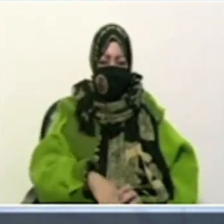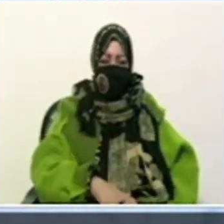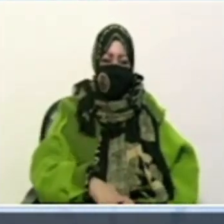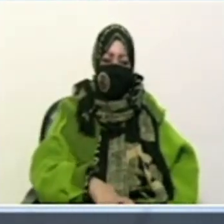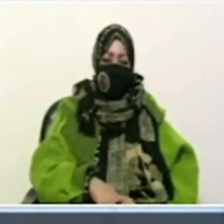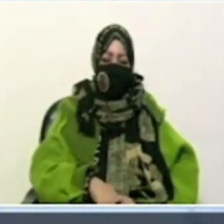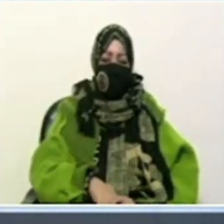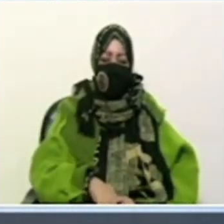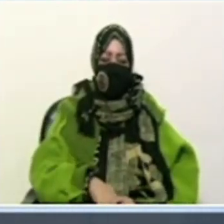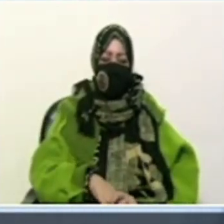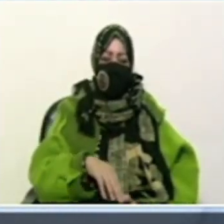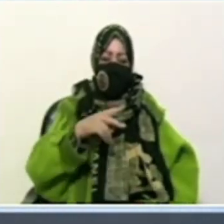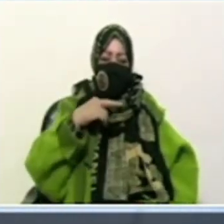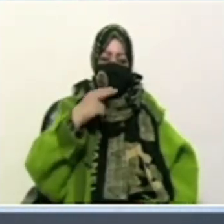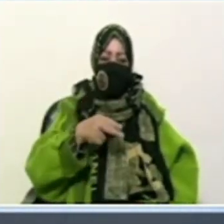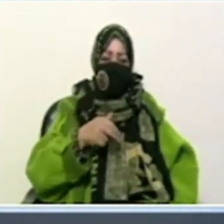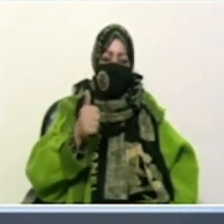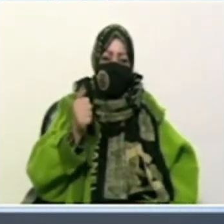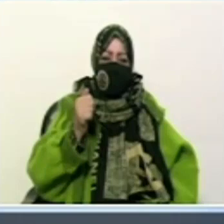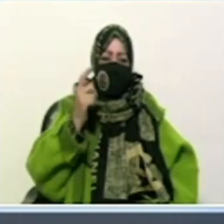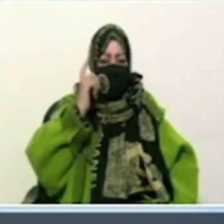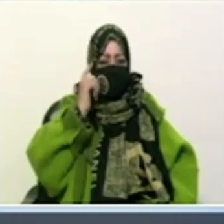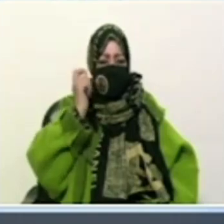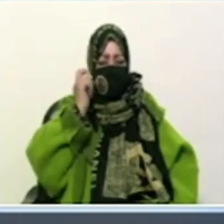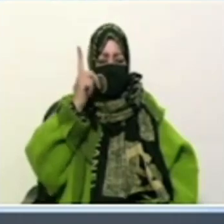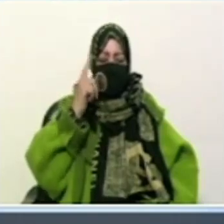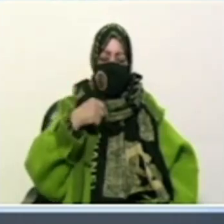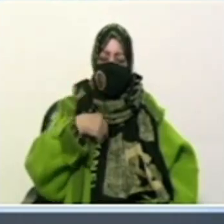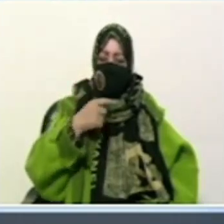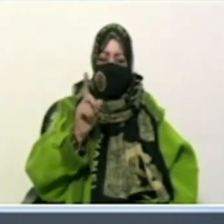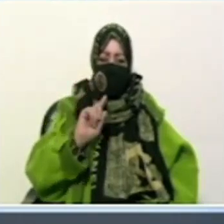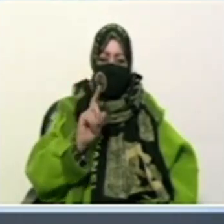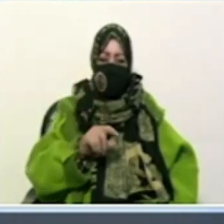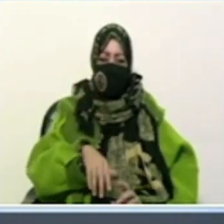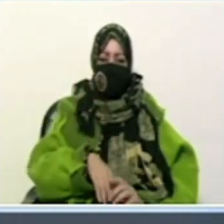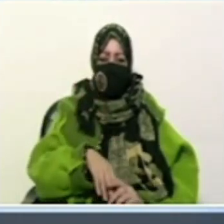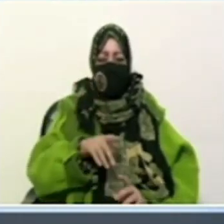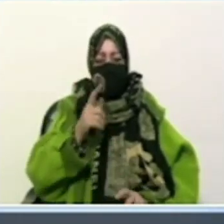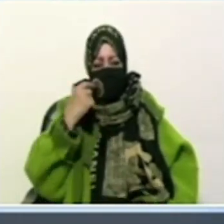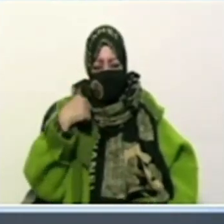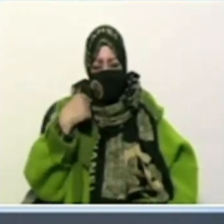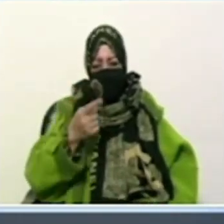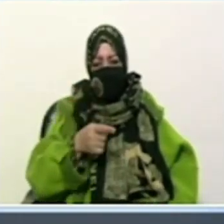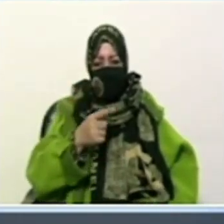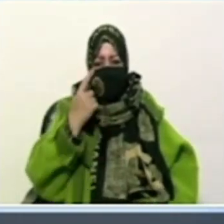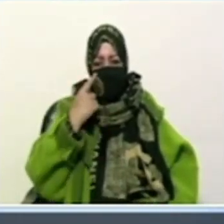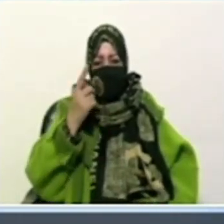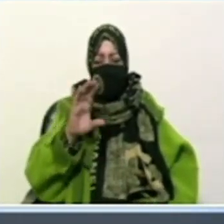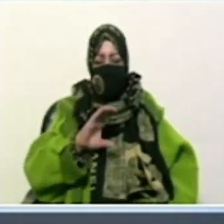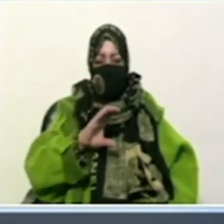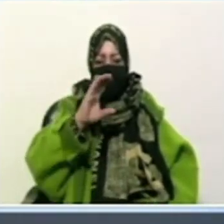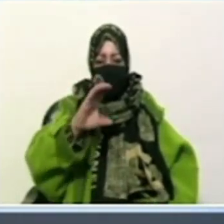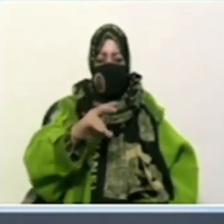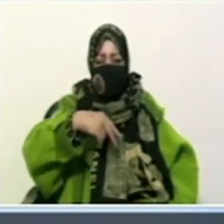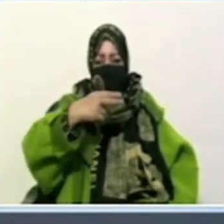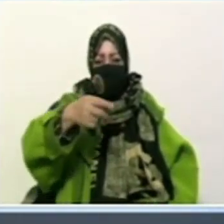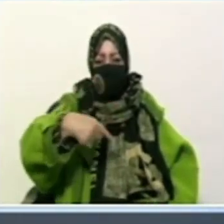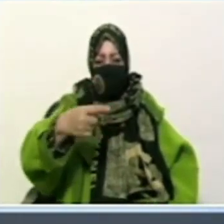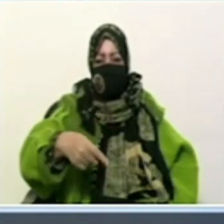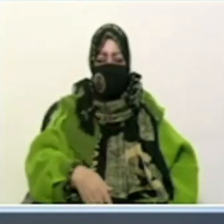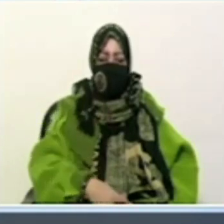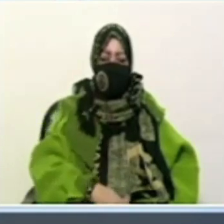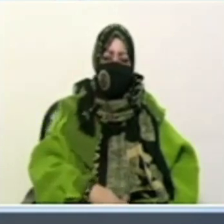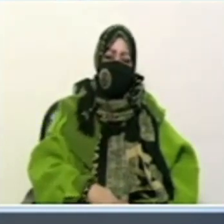الله حلقة أخرى. الأخت أم محمد من بني وليد أجبتها اختصارا، قالت